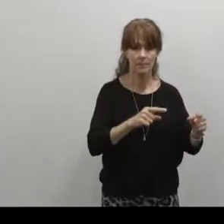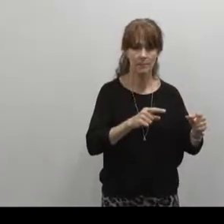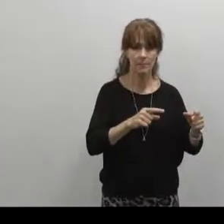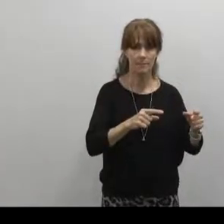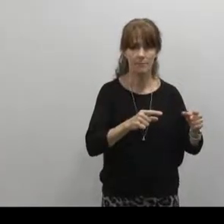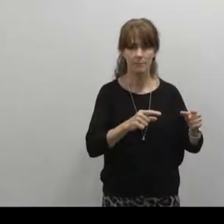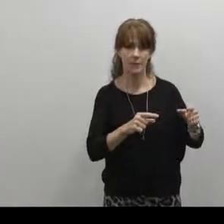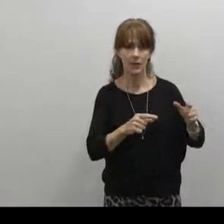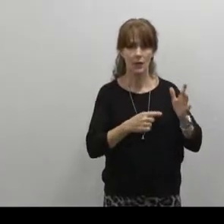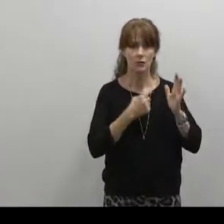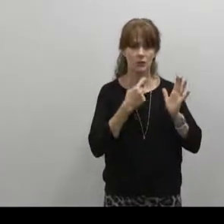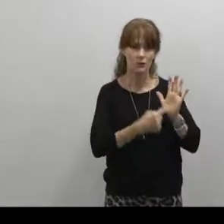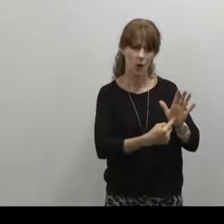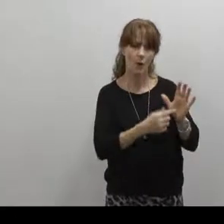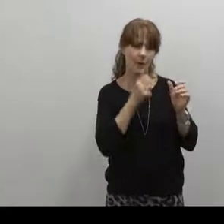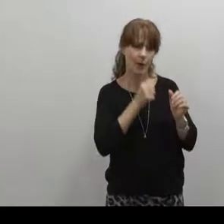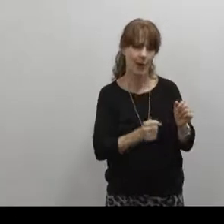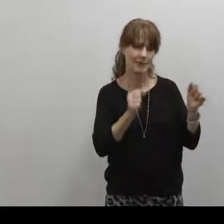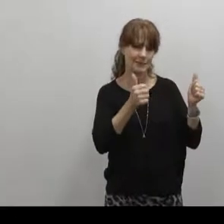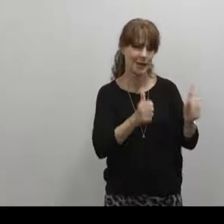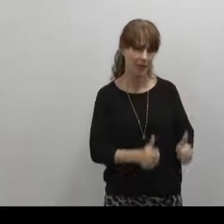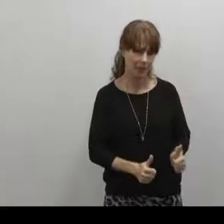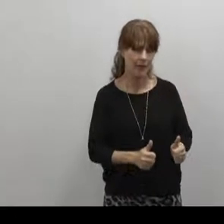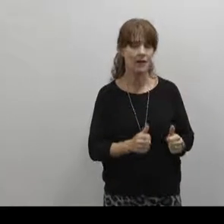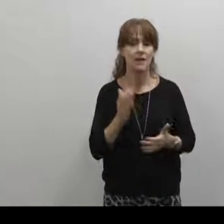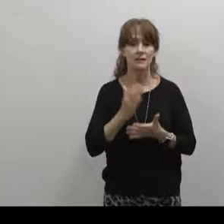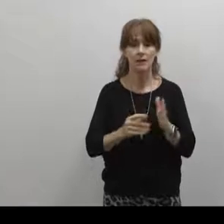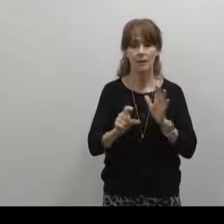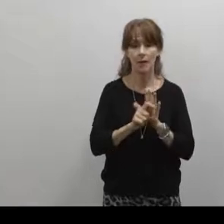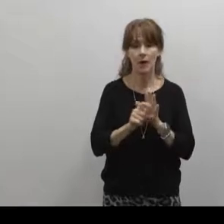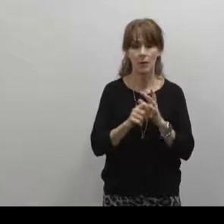gặp phu cái lãnh hát rán